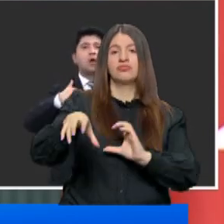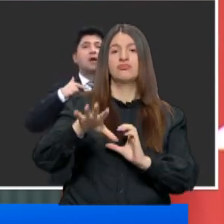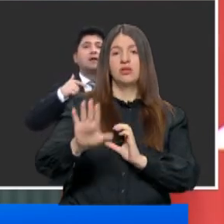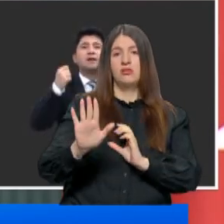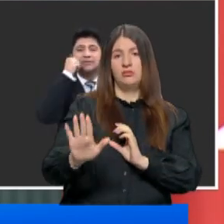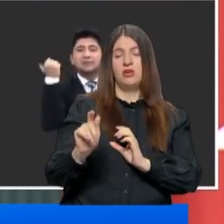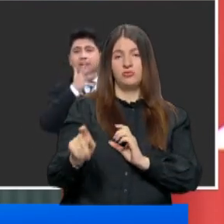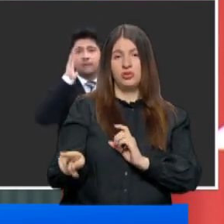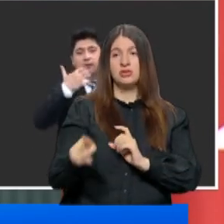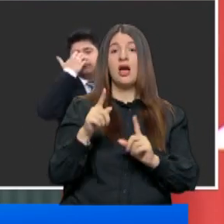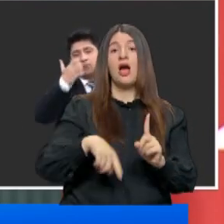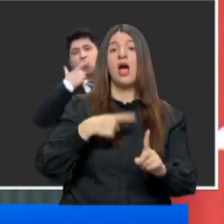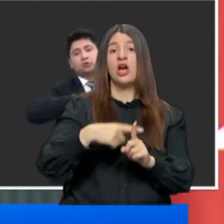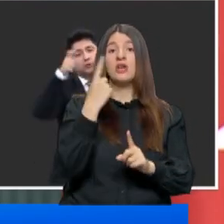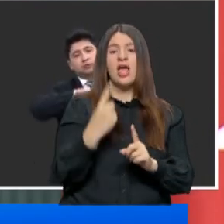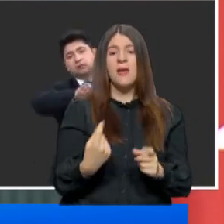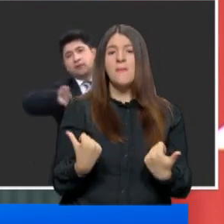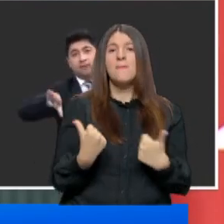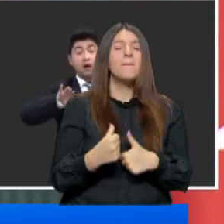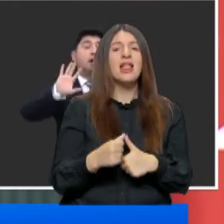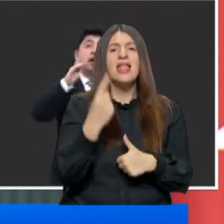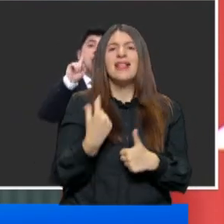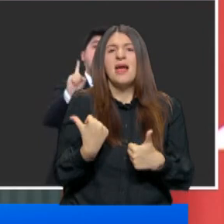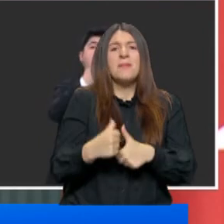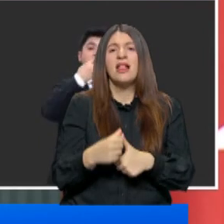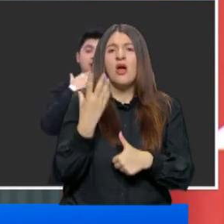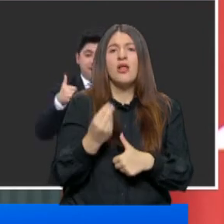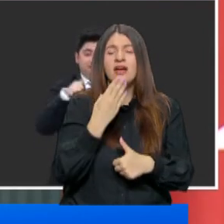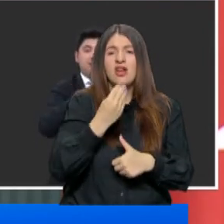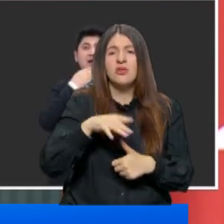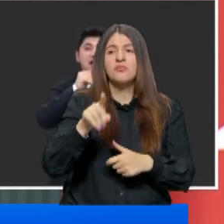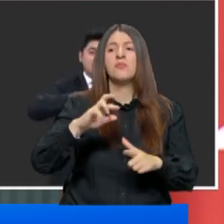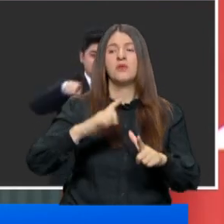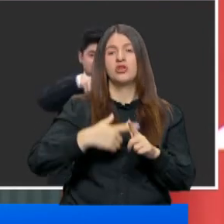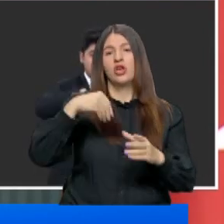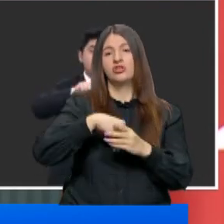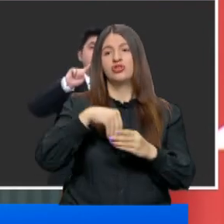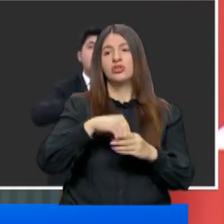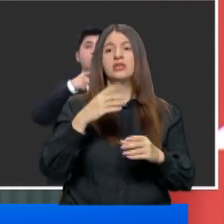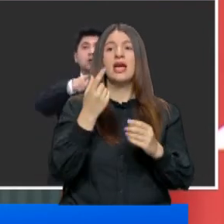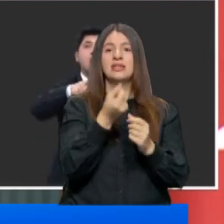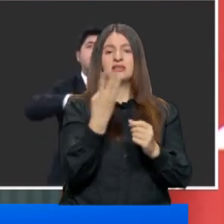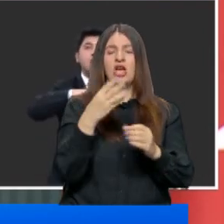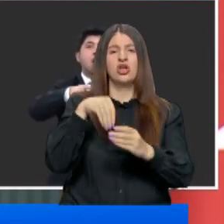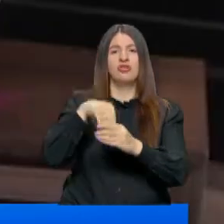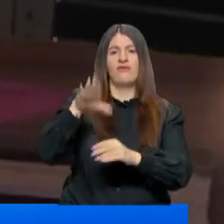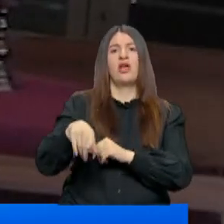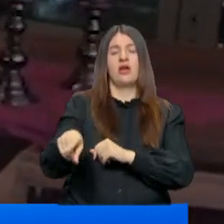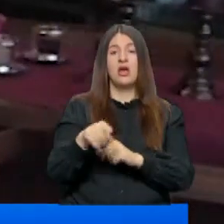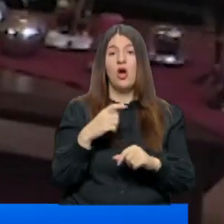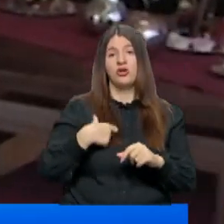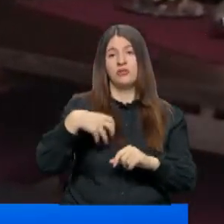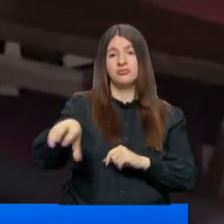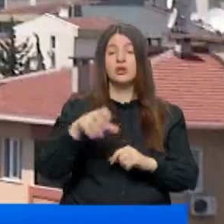ayıracağız. Ayrıca ilk defa evlenen gençlerimiz de bu projede kota sahibi olacak.